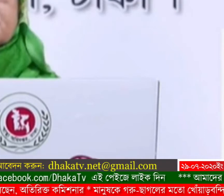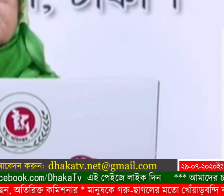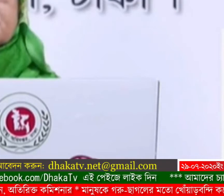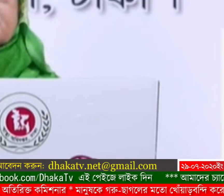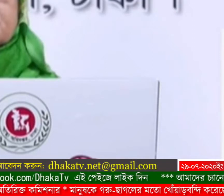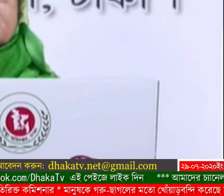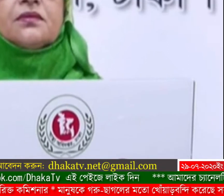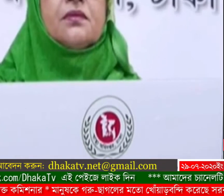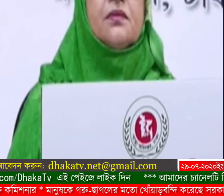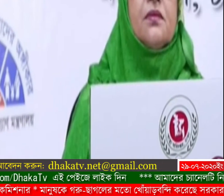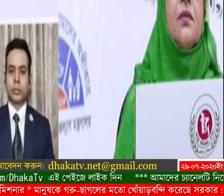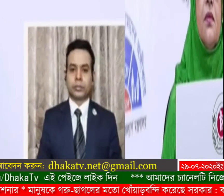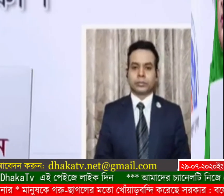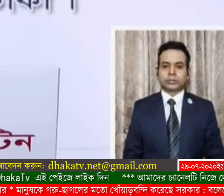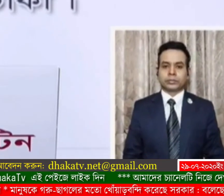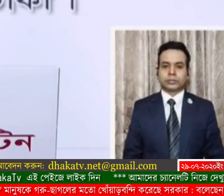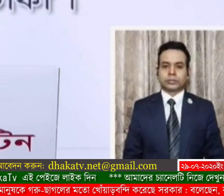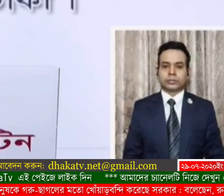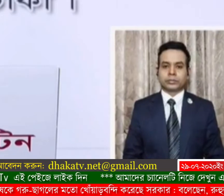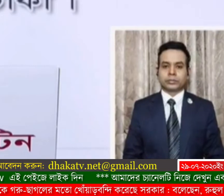নিয়ে মোট নমুনা পরীক্ষা করা হলো